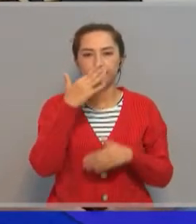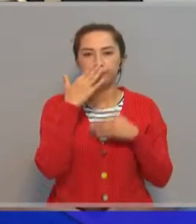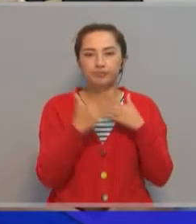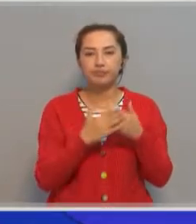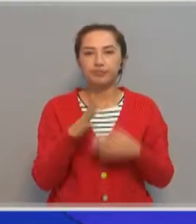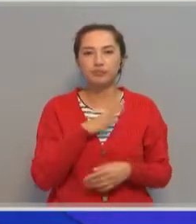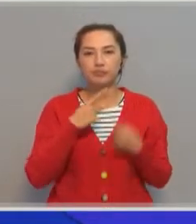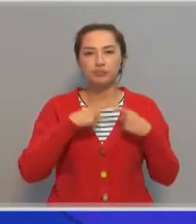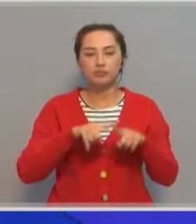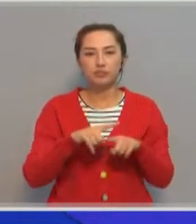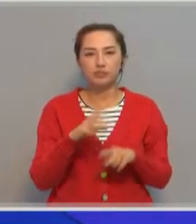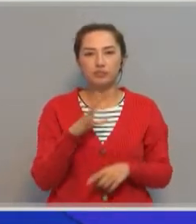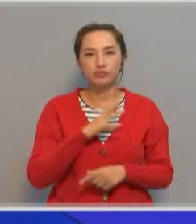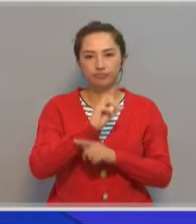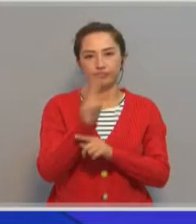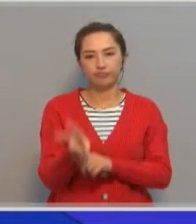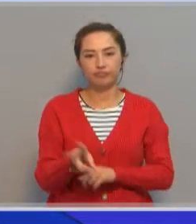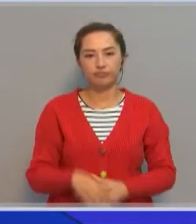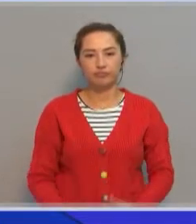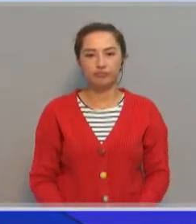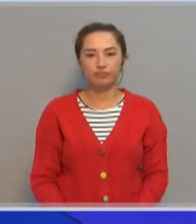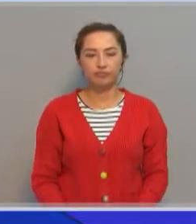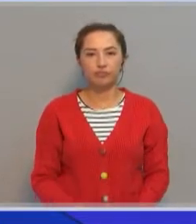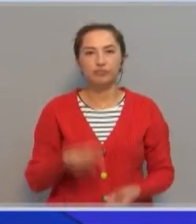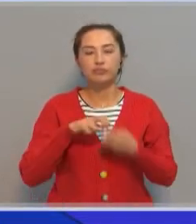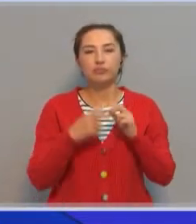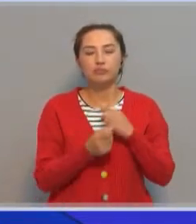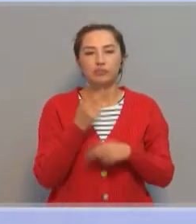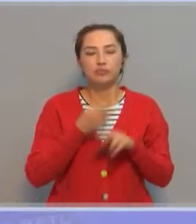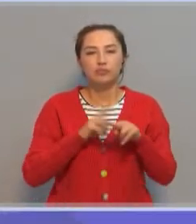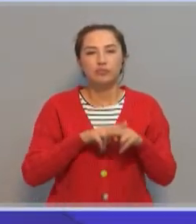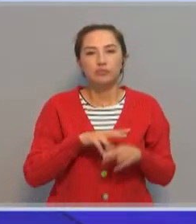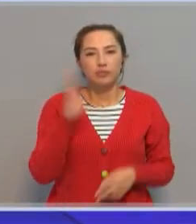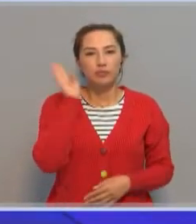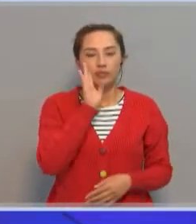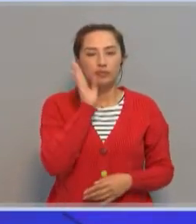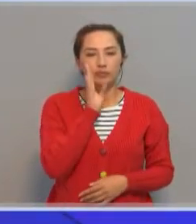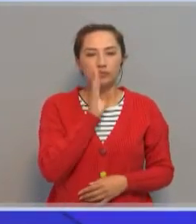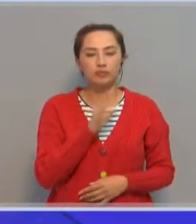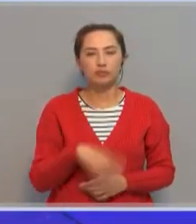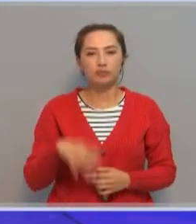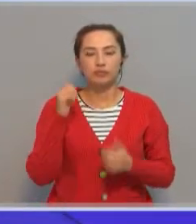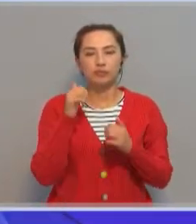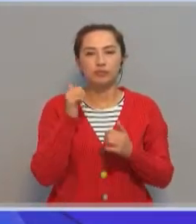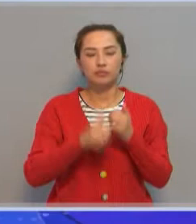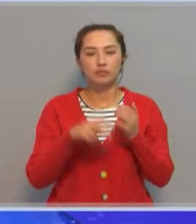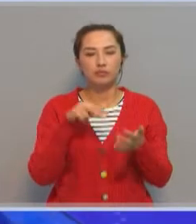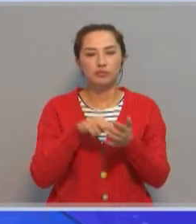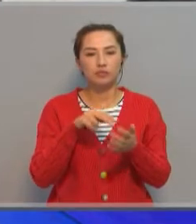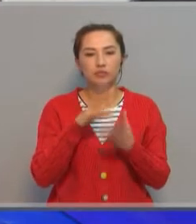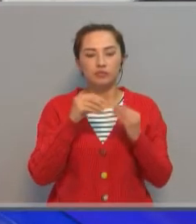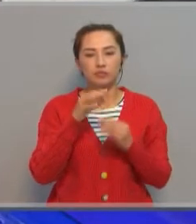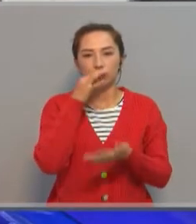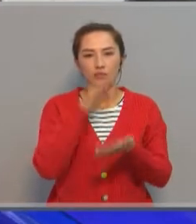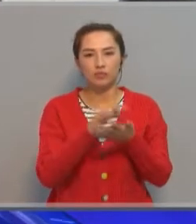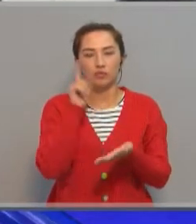арнайы техникамен қамтамасыз етілді. Ең үлкен мәселе ол су мәселесі. Әр цифрға, әр объемға жауап беретін